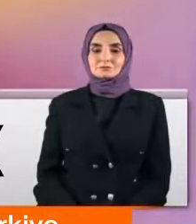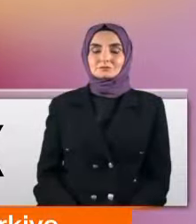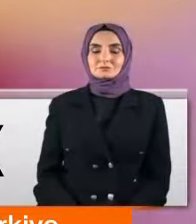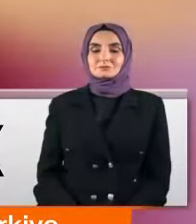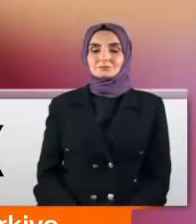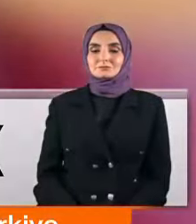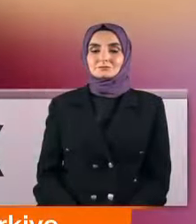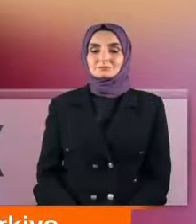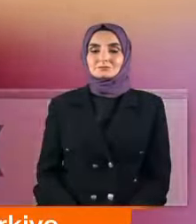bu